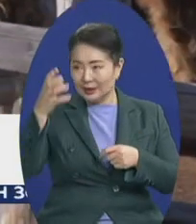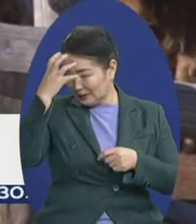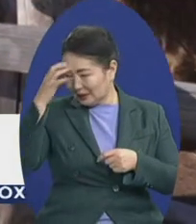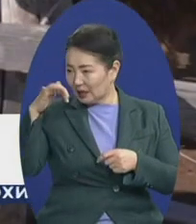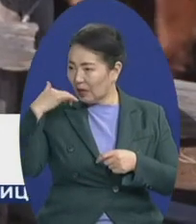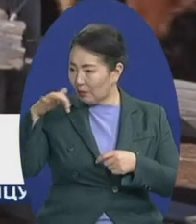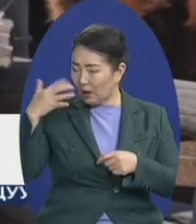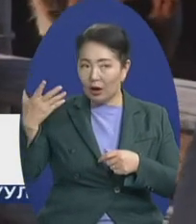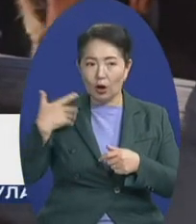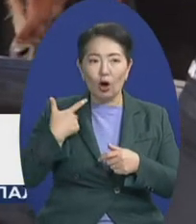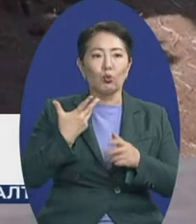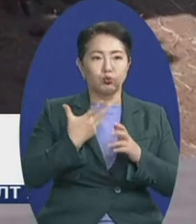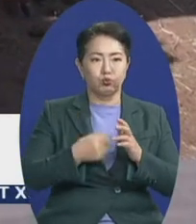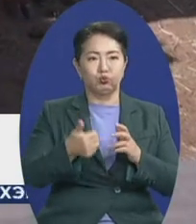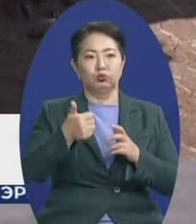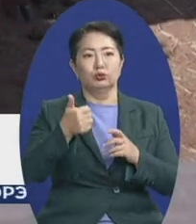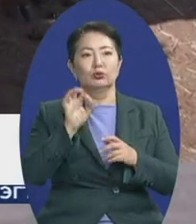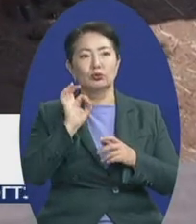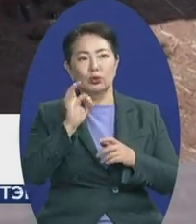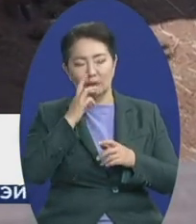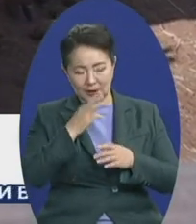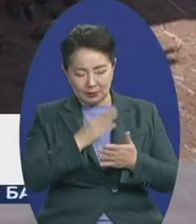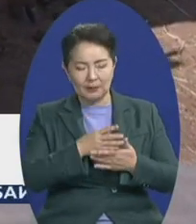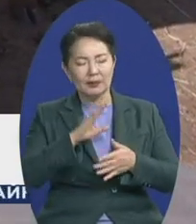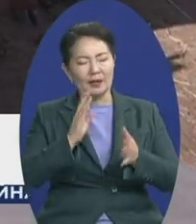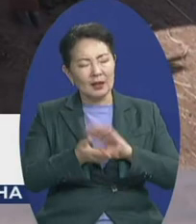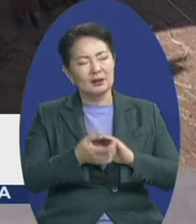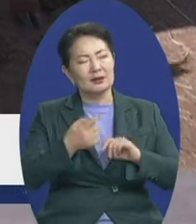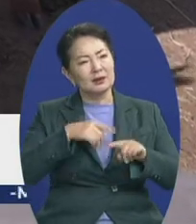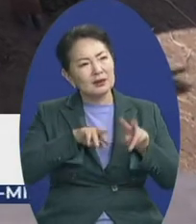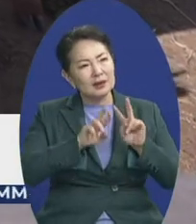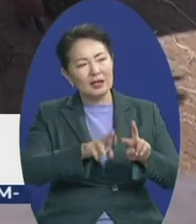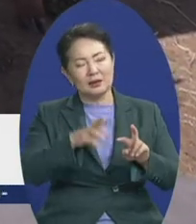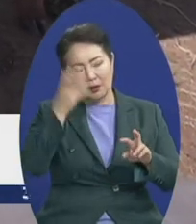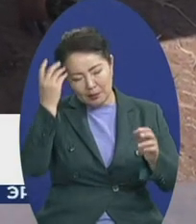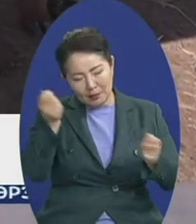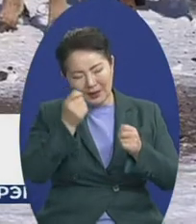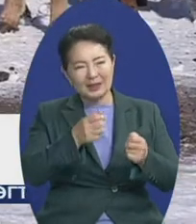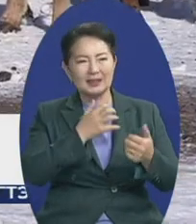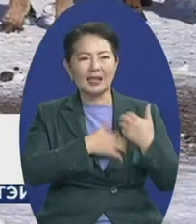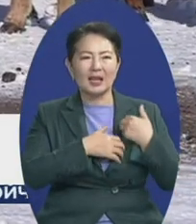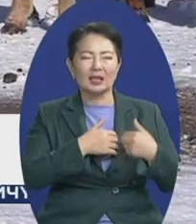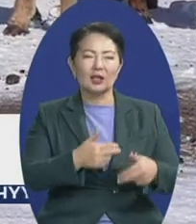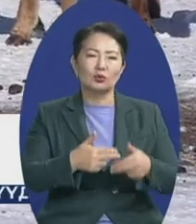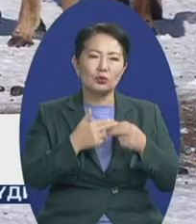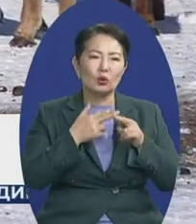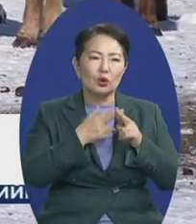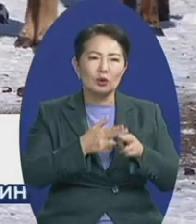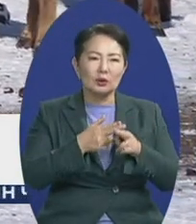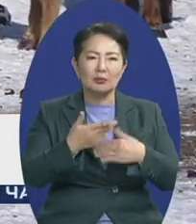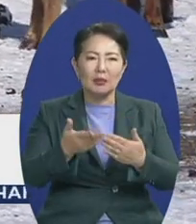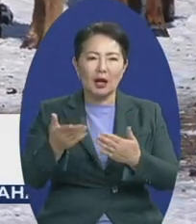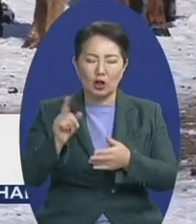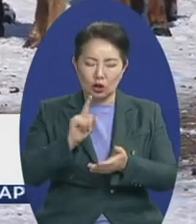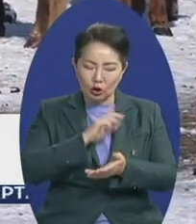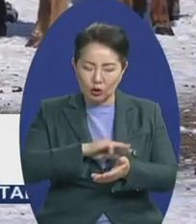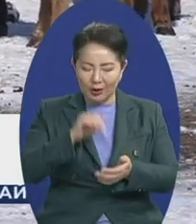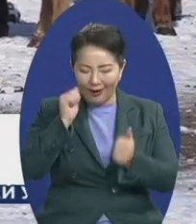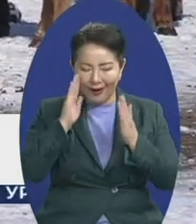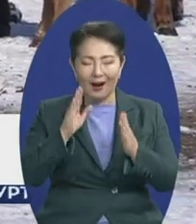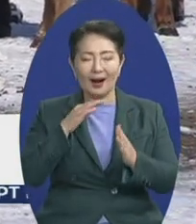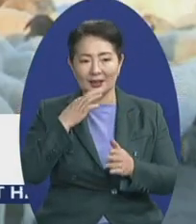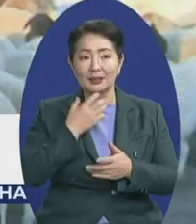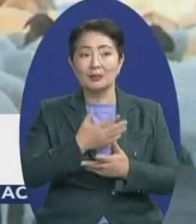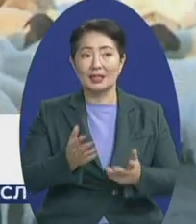гэдгийг ажлын багийн гишүүдээс хэлж байлаа. За цаашид малчдад нэн шаардлагатай тусламжийг үе шаттай үзүүлэх тал дээр онцгойлон анхаарахаа